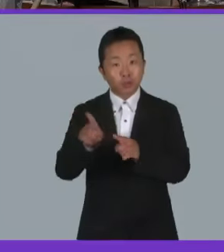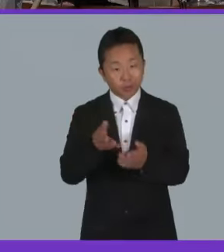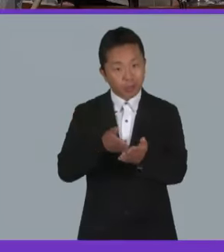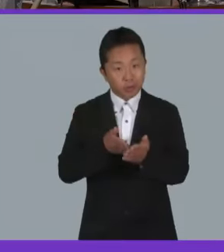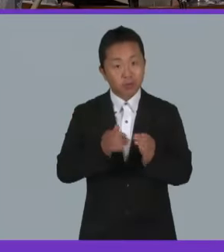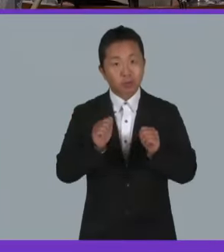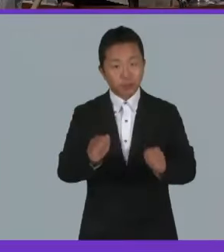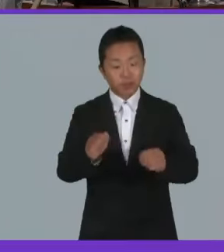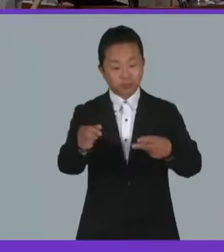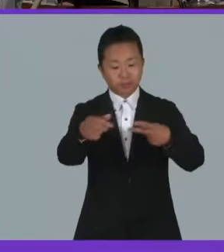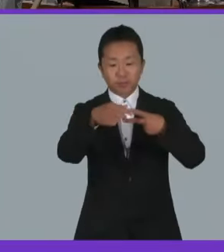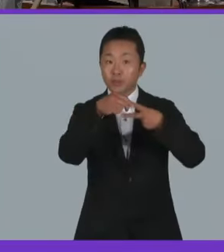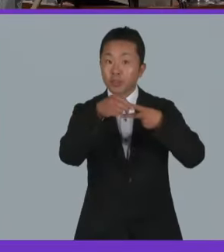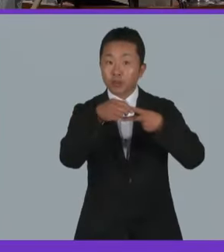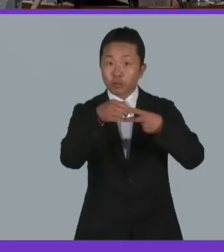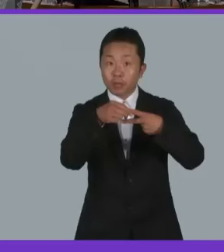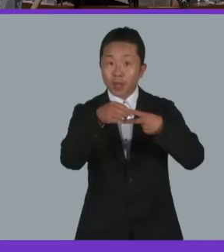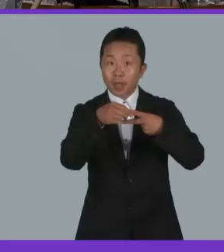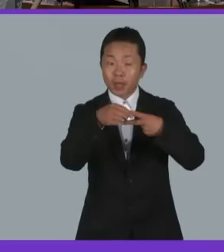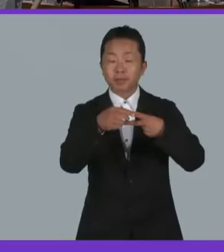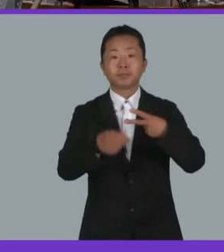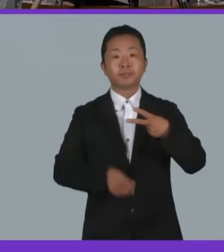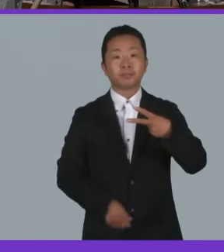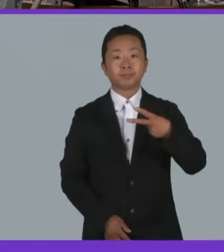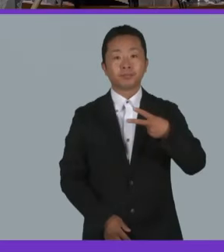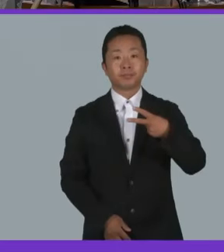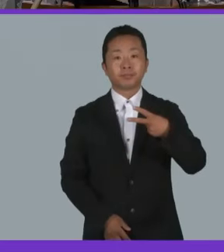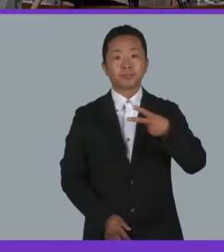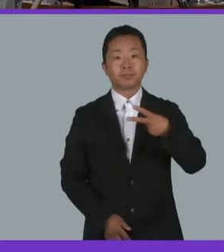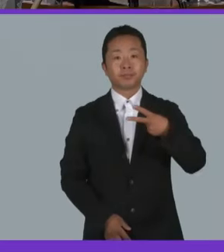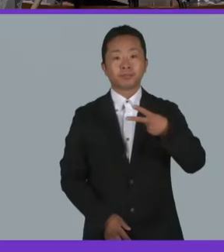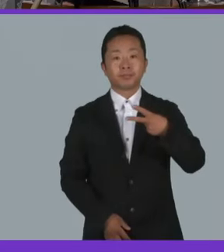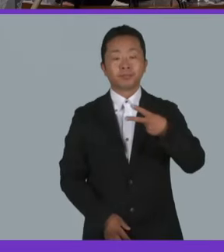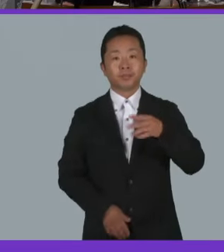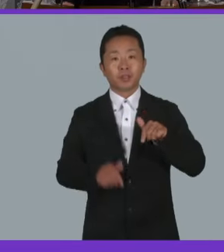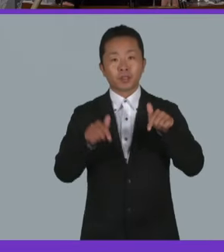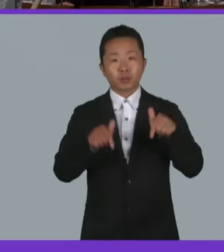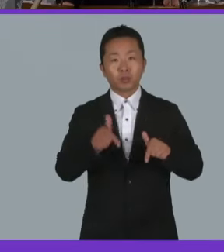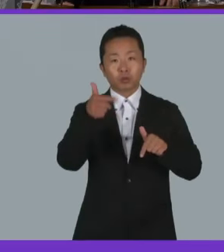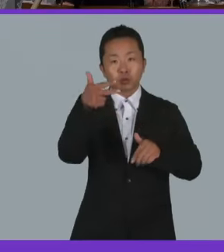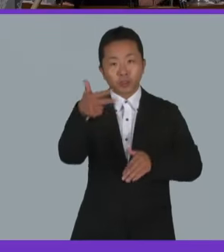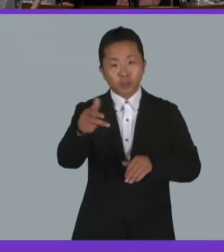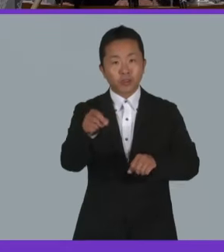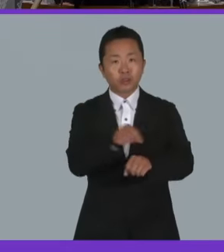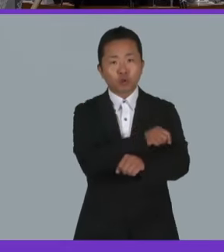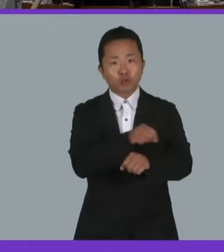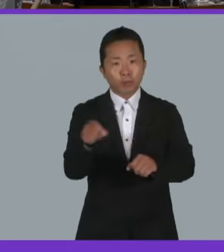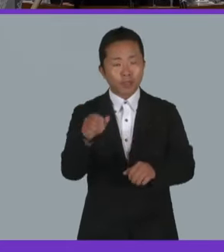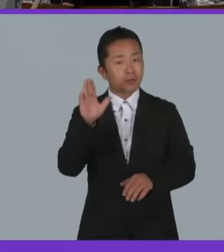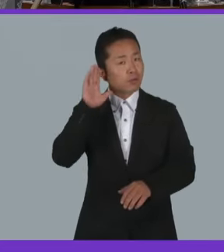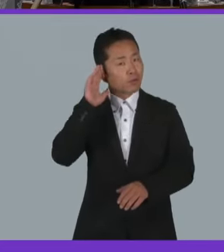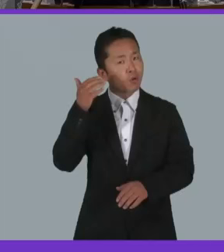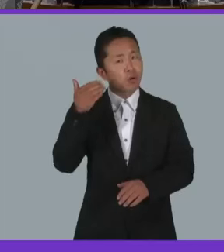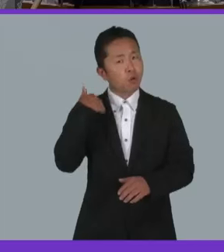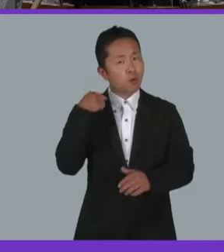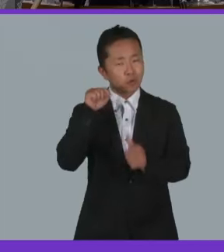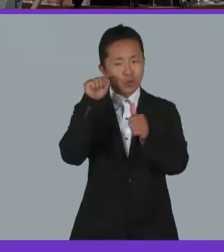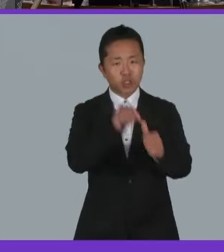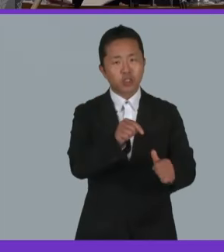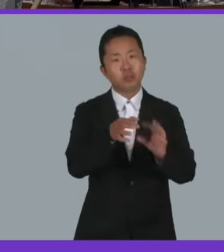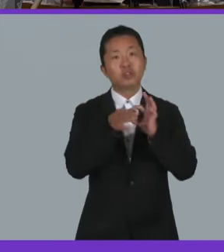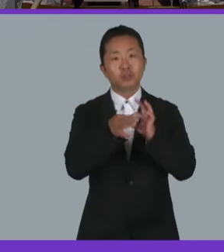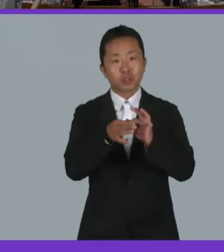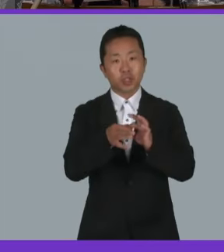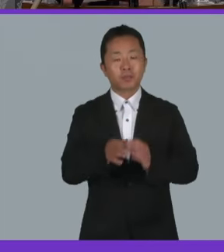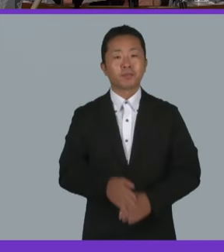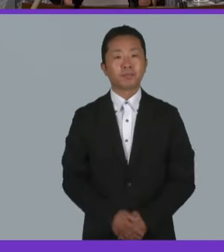ね。発表案件の1つ目でございますが、京都市特別顧問の任用についてご説